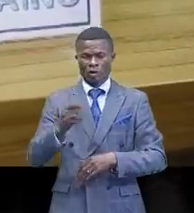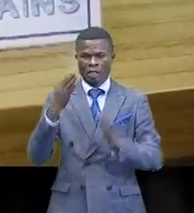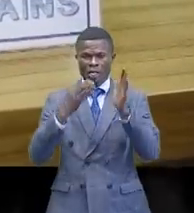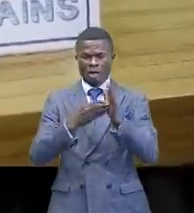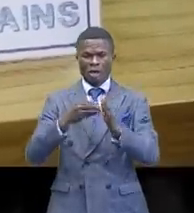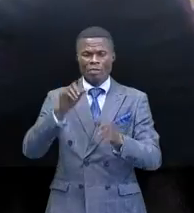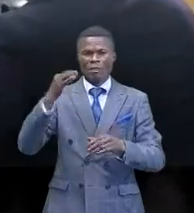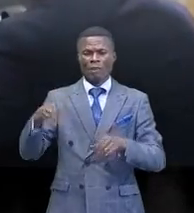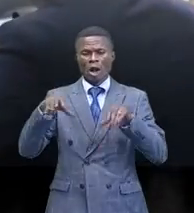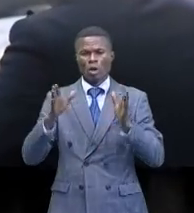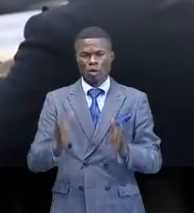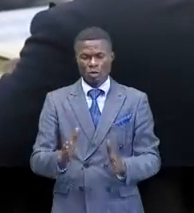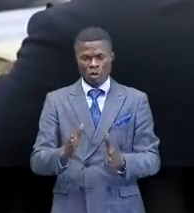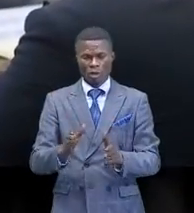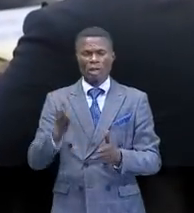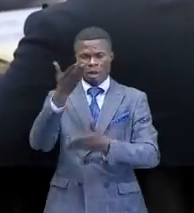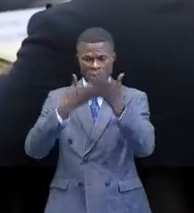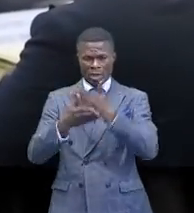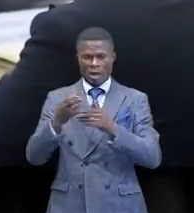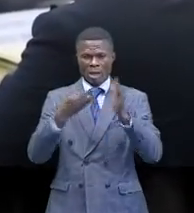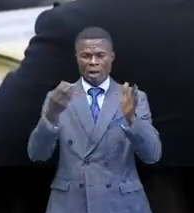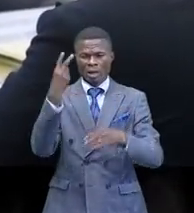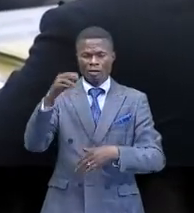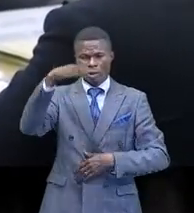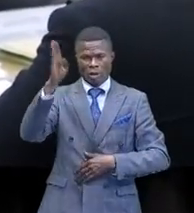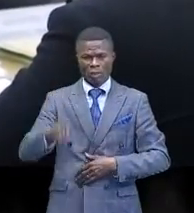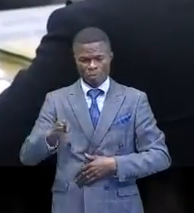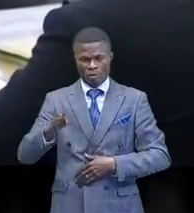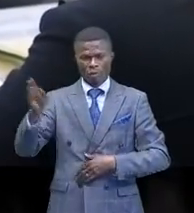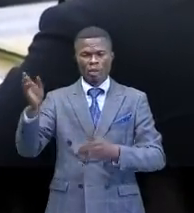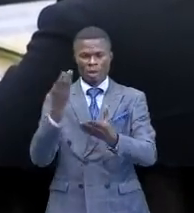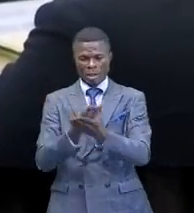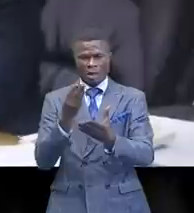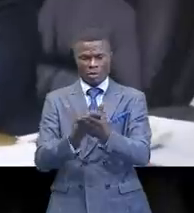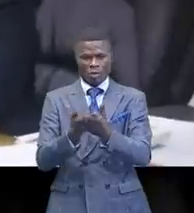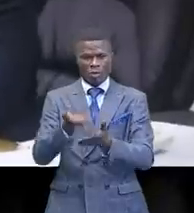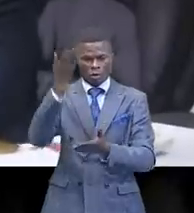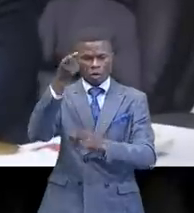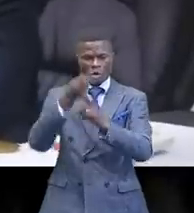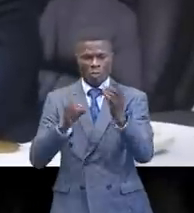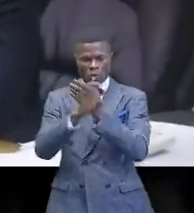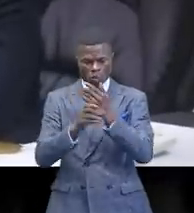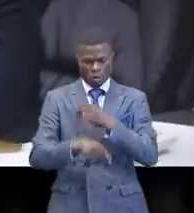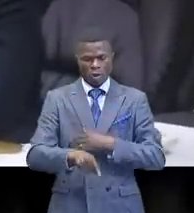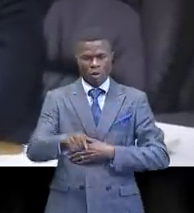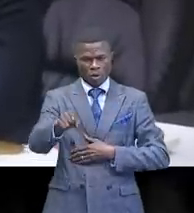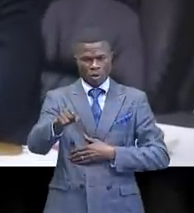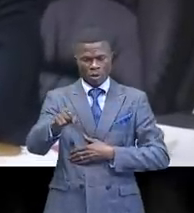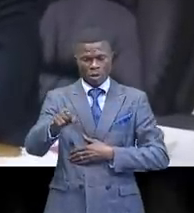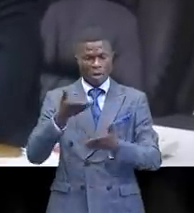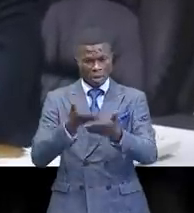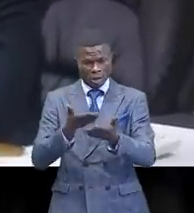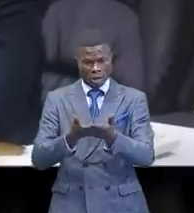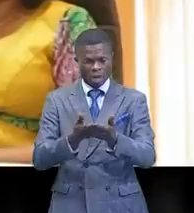de francs congolais, ce qui représente 82% des assignations budgétaires du mois d'août en cours, lesquelles ont